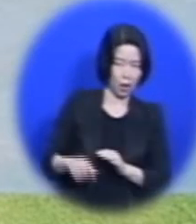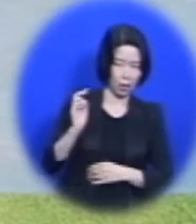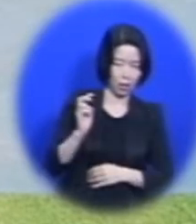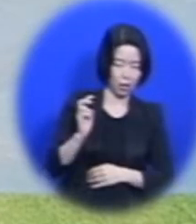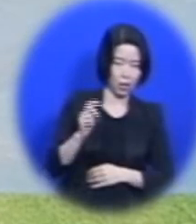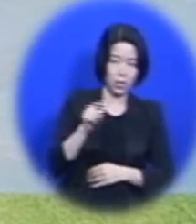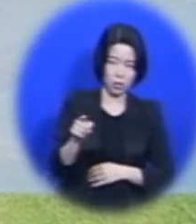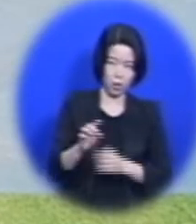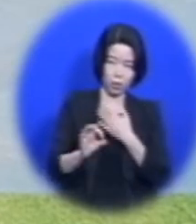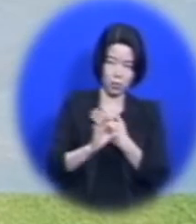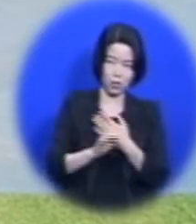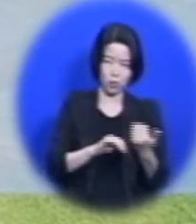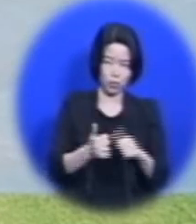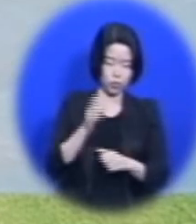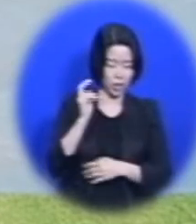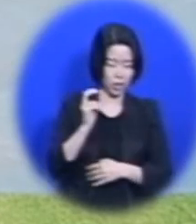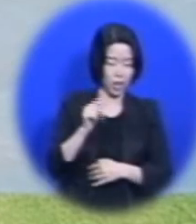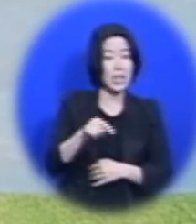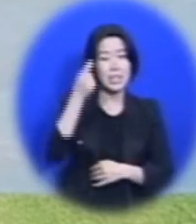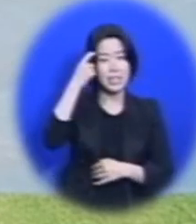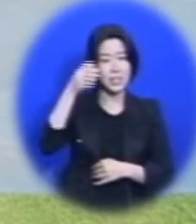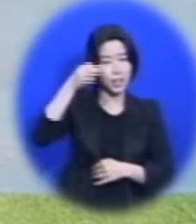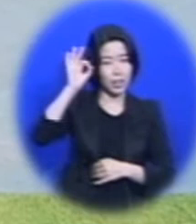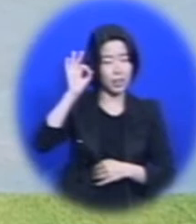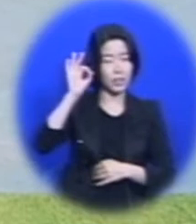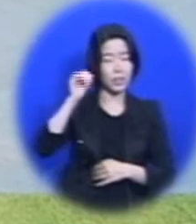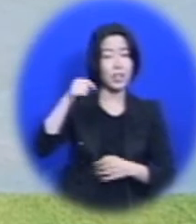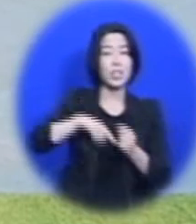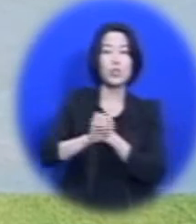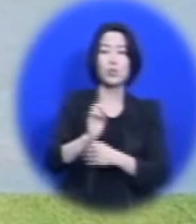저러면 죽을 텐데, 이런 생각이 드는 이유가 뭐지요?